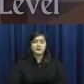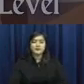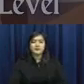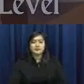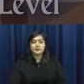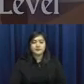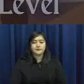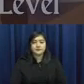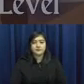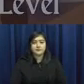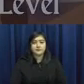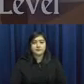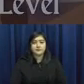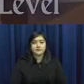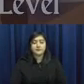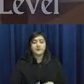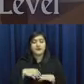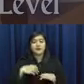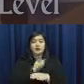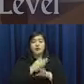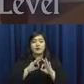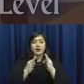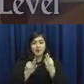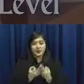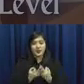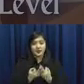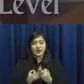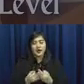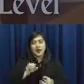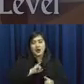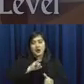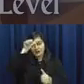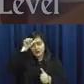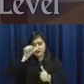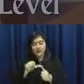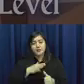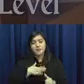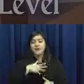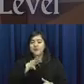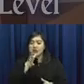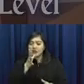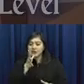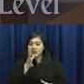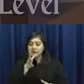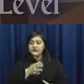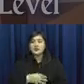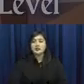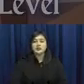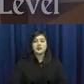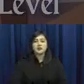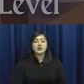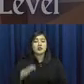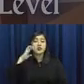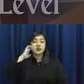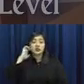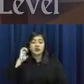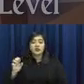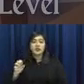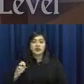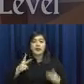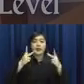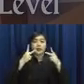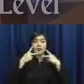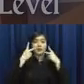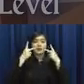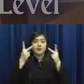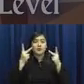Ma'am Lerma, ganun ang ginagawa niya. Mm. Ang ginagawa niya is that, ipinupush siya sa amin, kumbaga, pag wala si Pastor Rin, nandito na siya sa